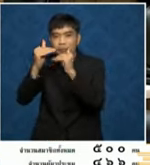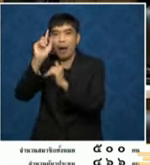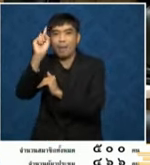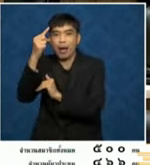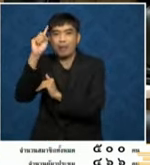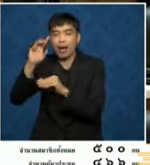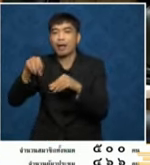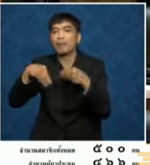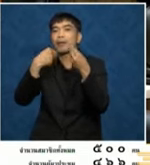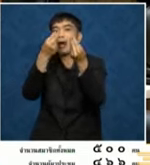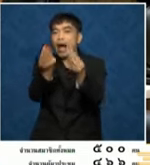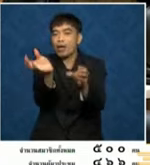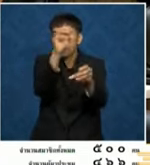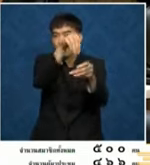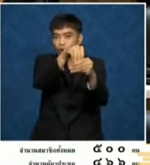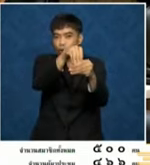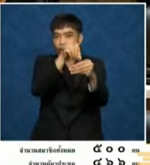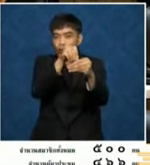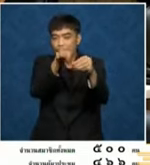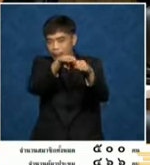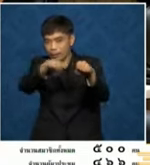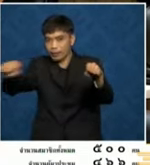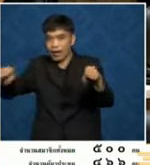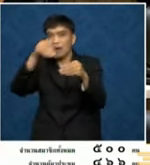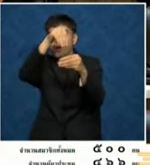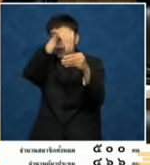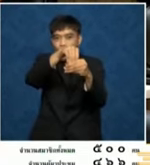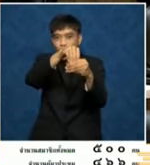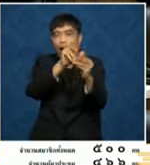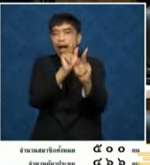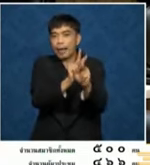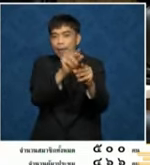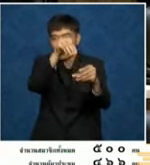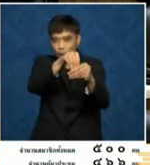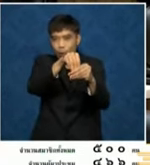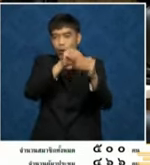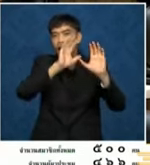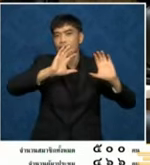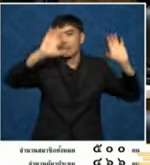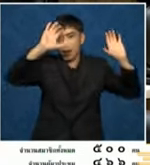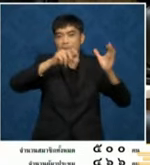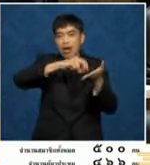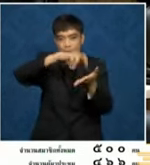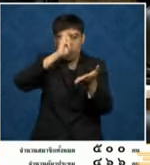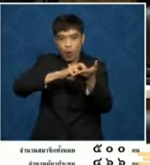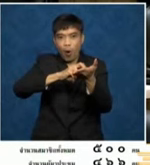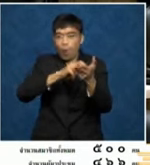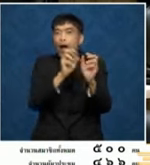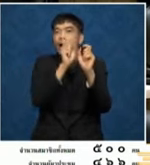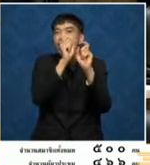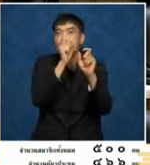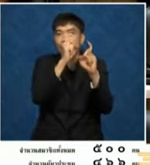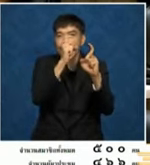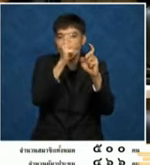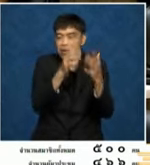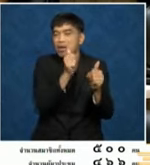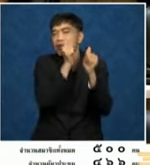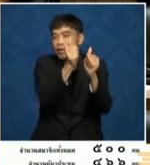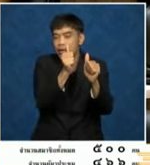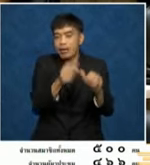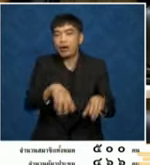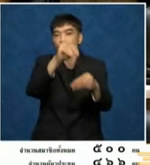คลาวด์ที่มีมาตรฐานนะครับที่รัฐบาลให้การรับรองนะครับก็คิดว่าโครงการลักษณะแบบนี้จริงๆไม่ต้องทำเองด้